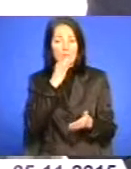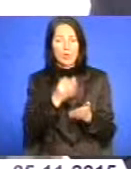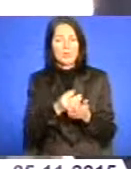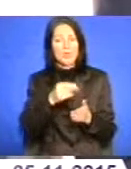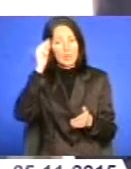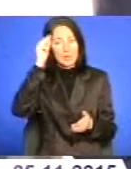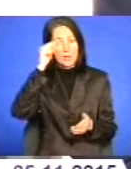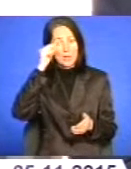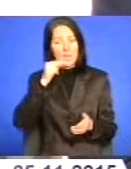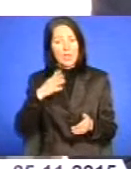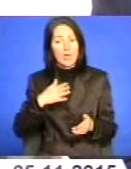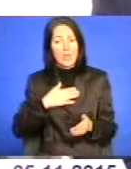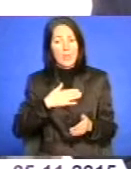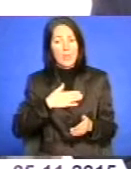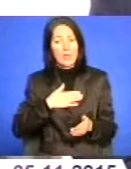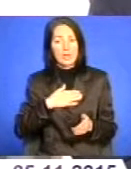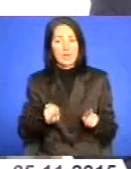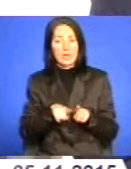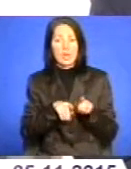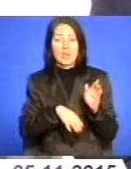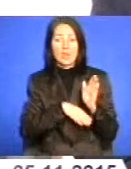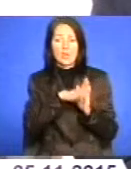мене, такий високий